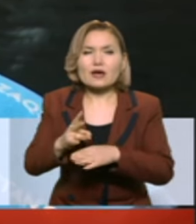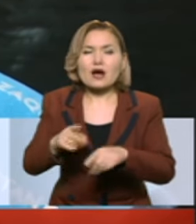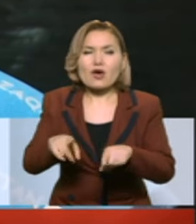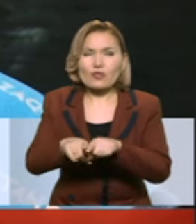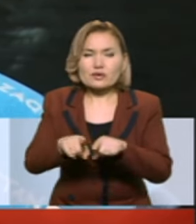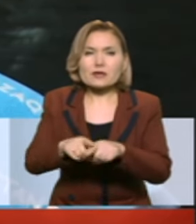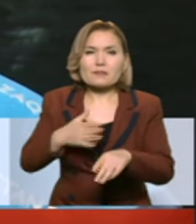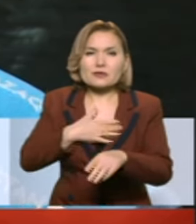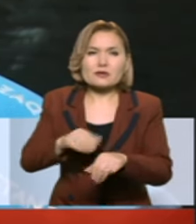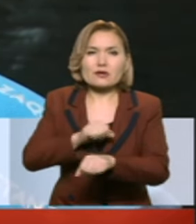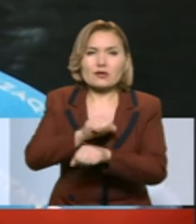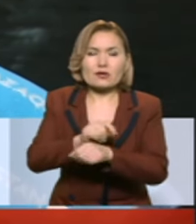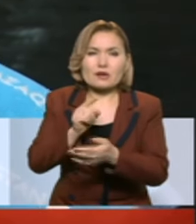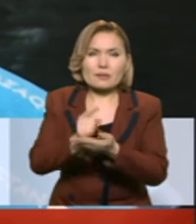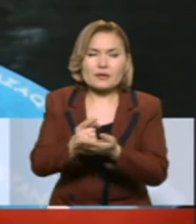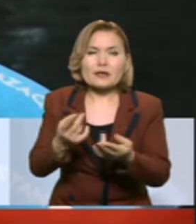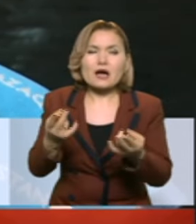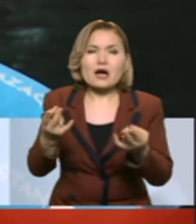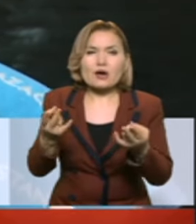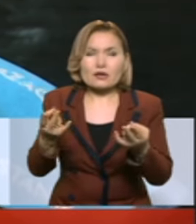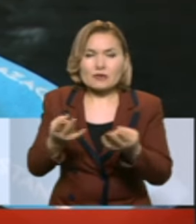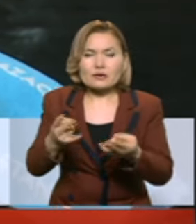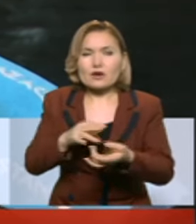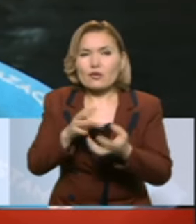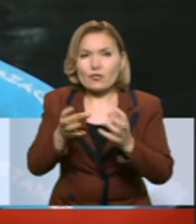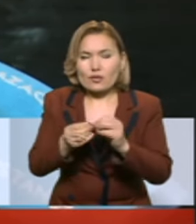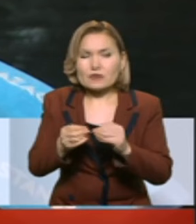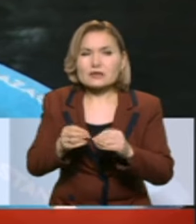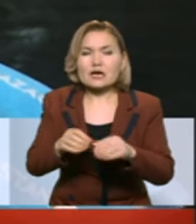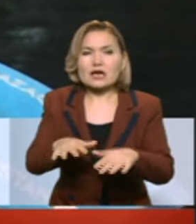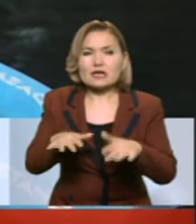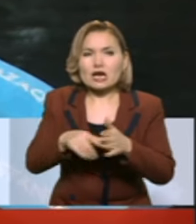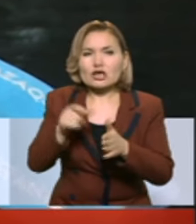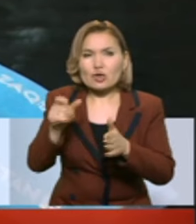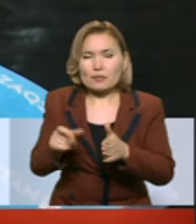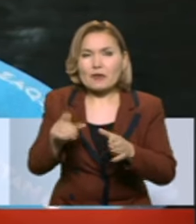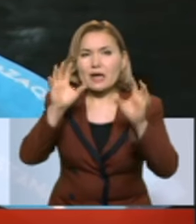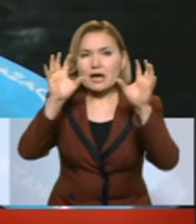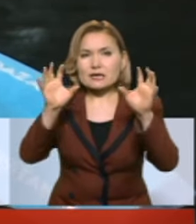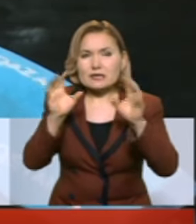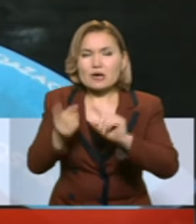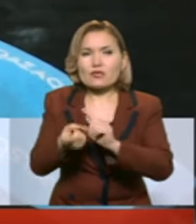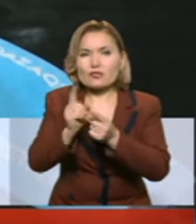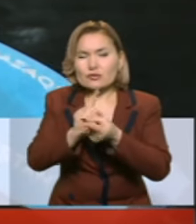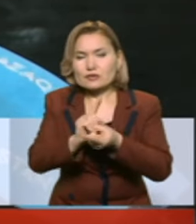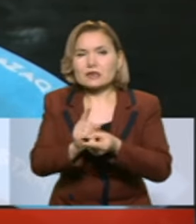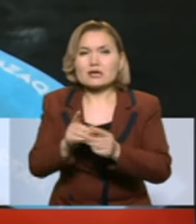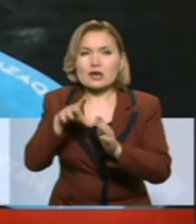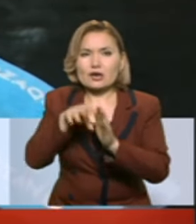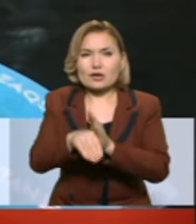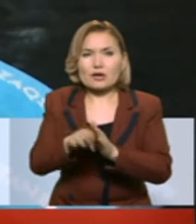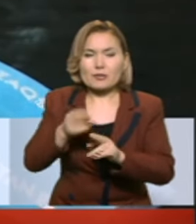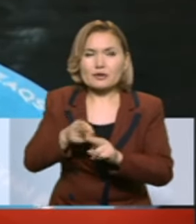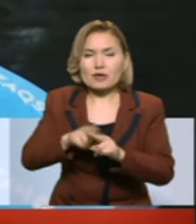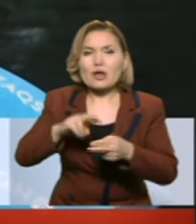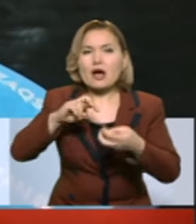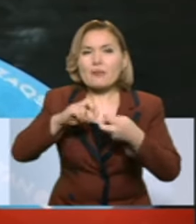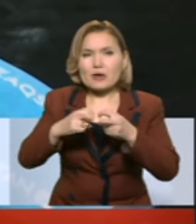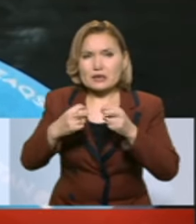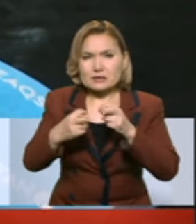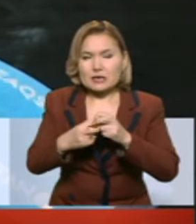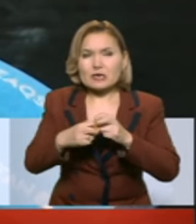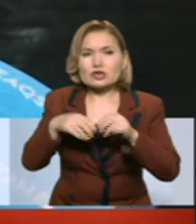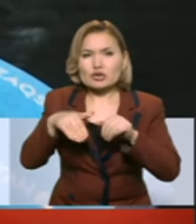рухани бағытты реттеу үшін қазір депутаттар бастама көтеріп, дінге қатысты заңдарға өзгерістер енгізейін жатырмыз. Осы мәселемен